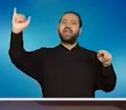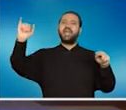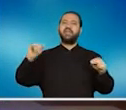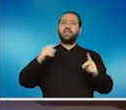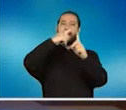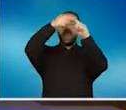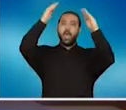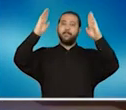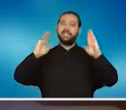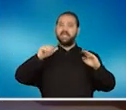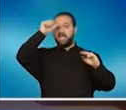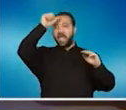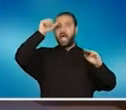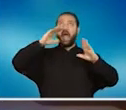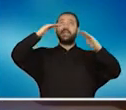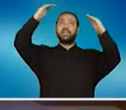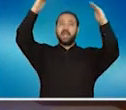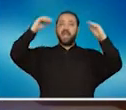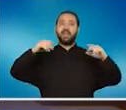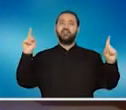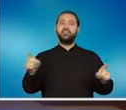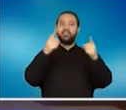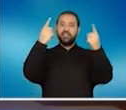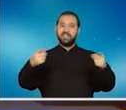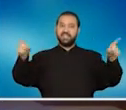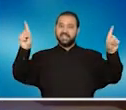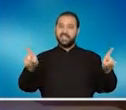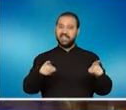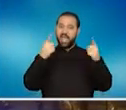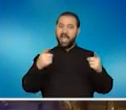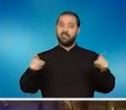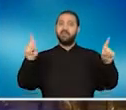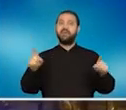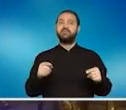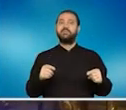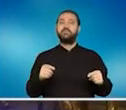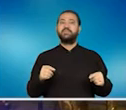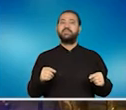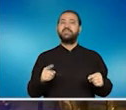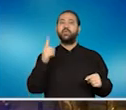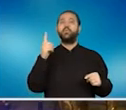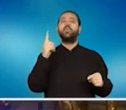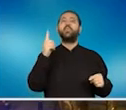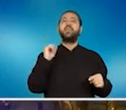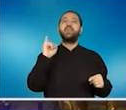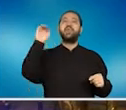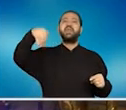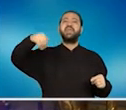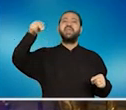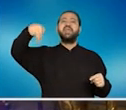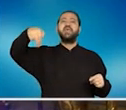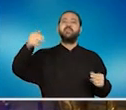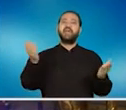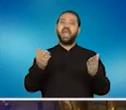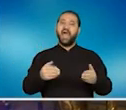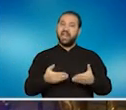la catedrală și cântam imnul Da, Andrei, tu n-ai murit. Exact imnul pe care i-a fost alcătuit